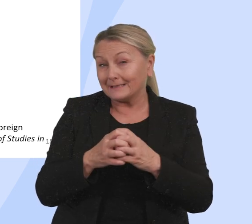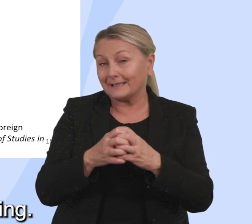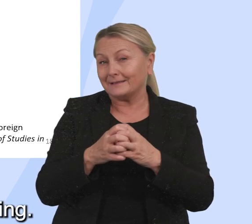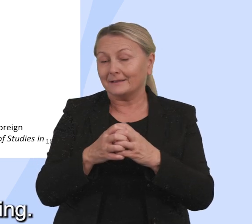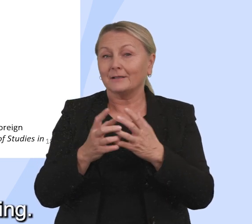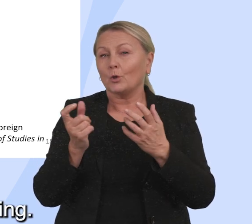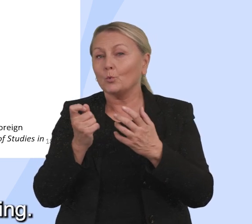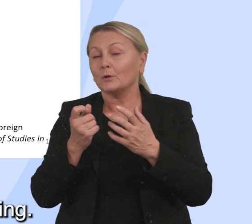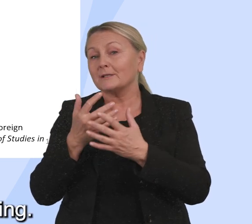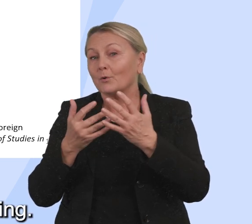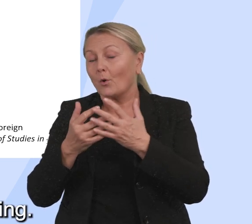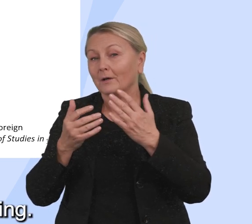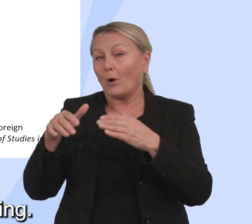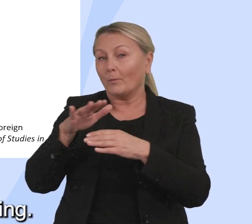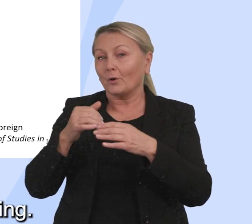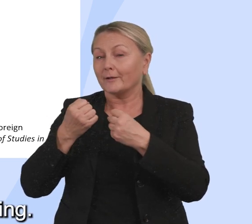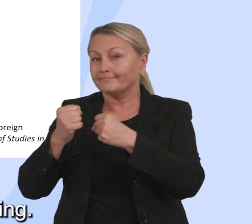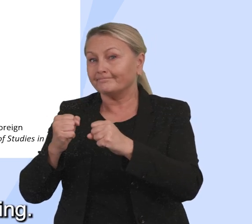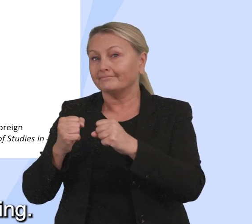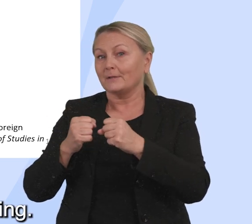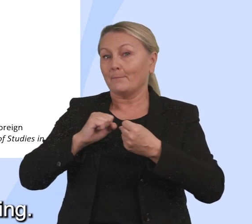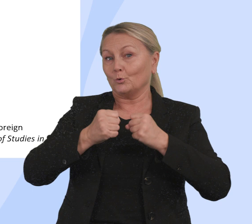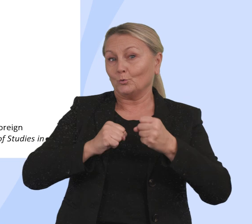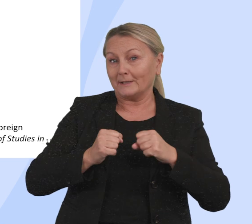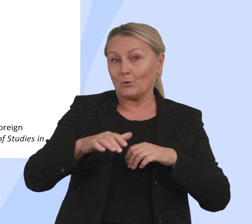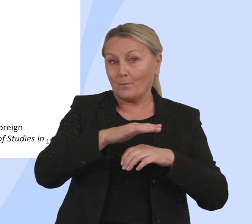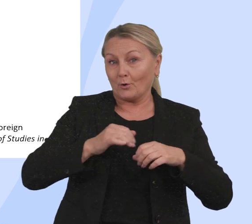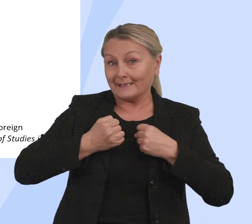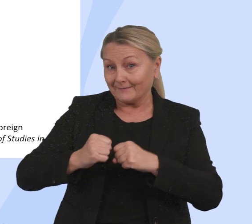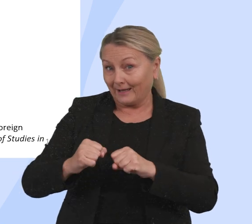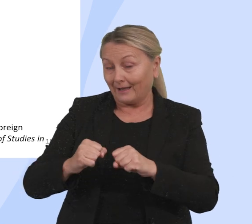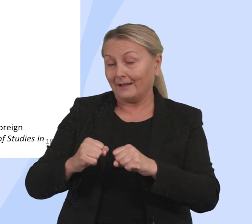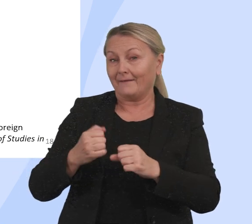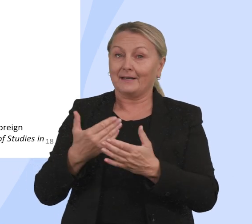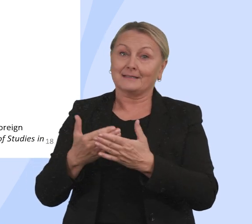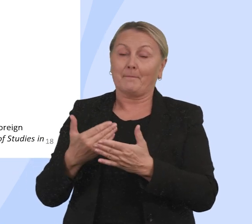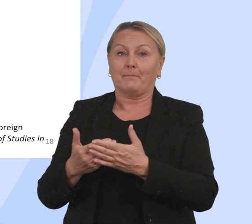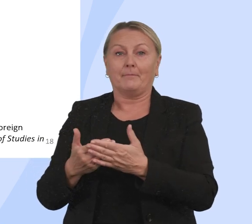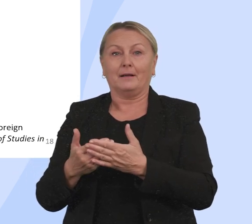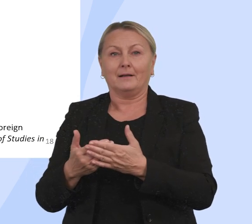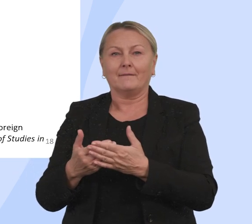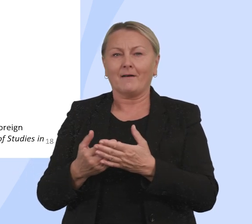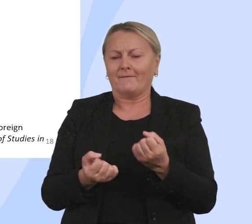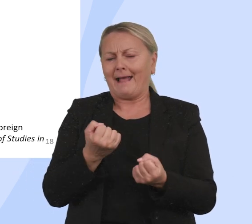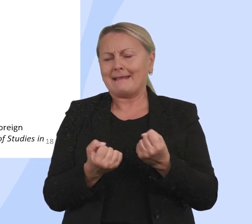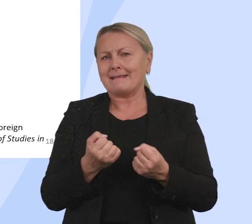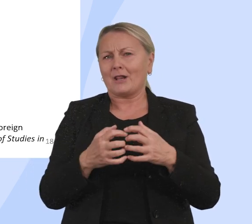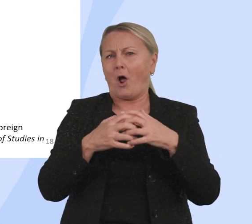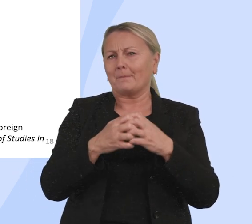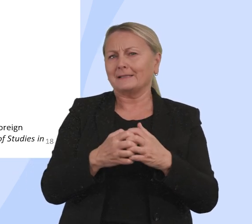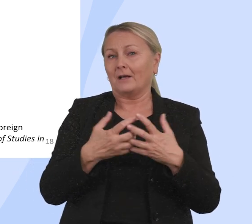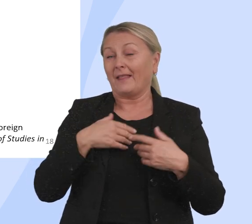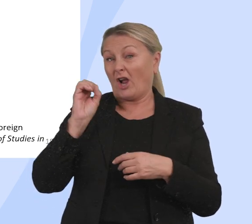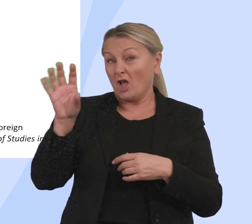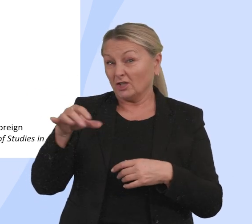gang. Der er nogle motoriske områder i gang. Det kunne for eksempel være, hvad vejer den her appelsin, og kan jeg kaste med den, og når den skal